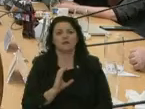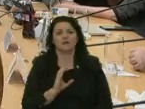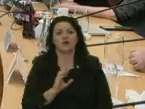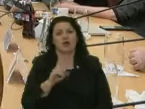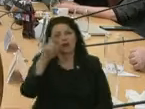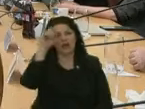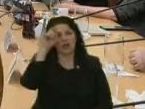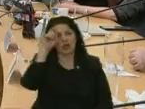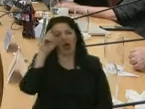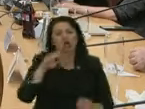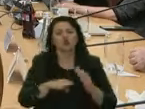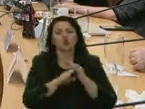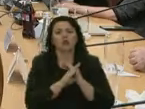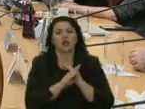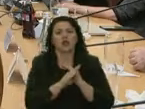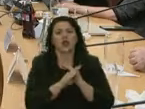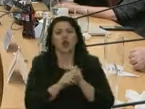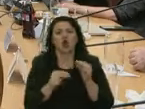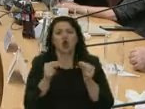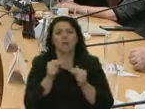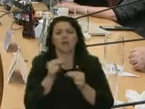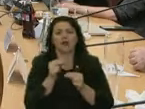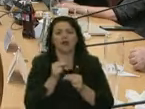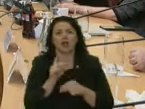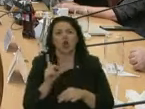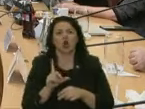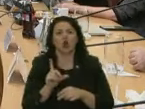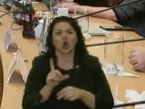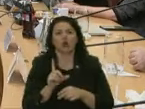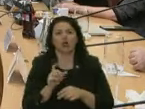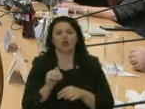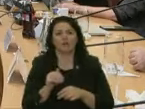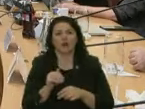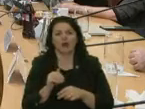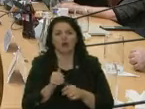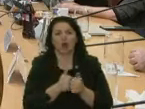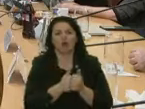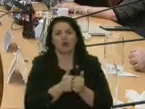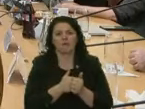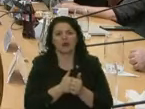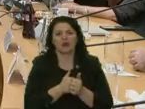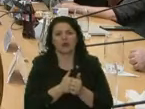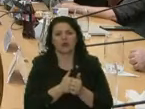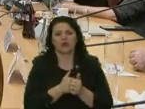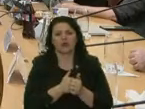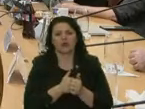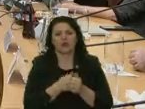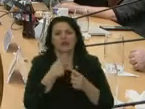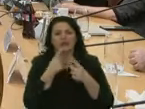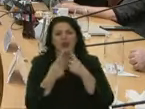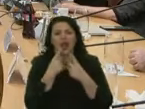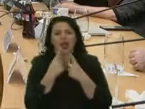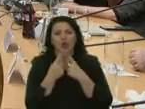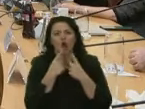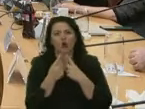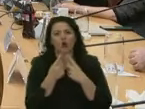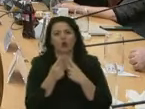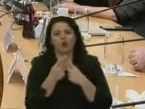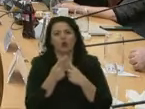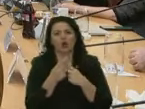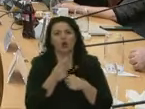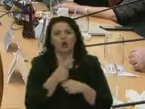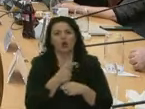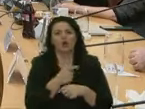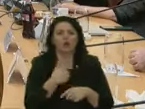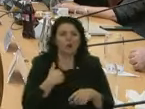Cred că ajută în completarea ce a zis colegul meu Laurent și Michi să urmărim puțin și firul de dialog cu primăria în acești ani în